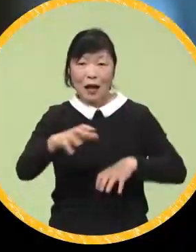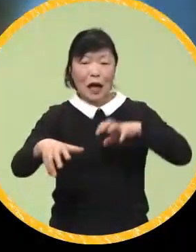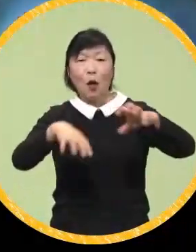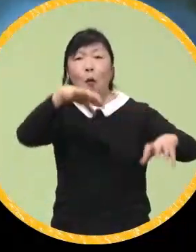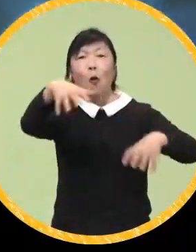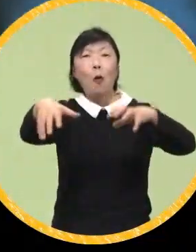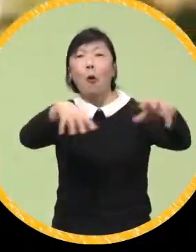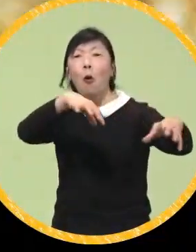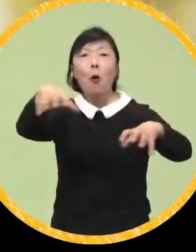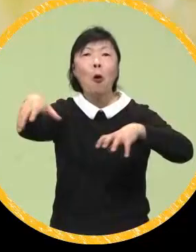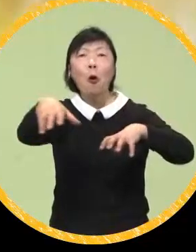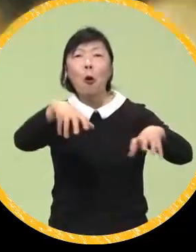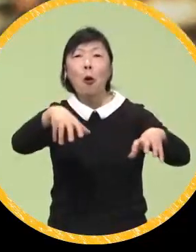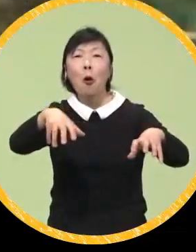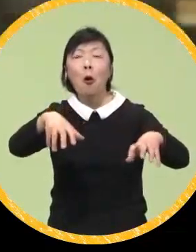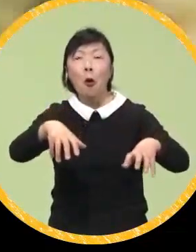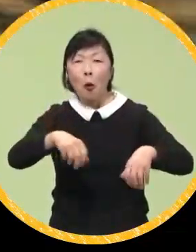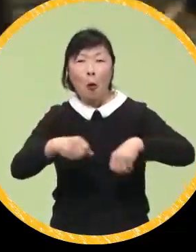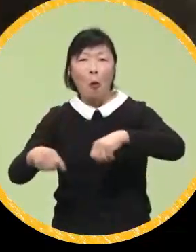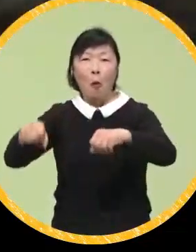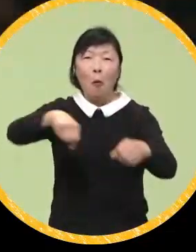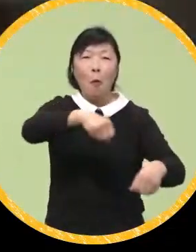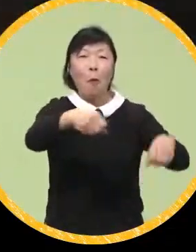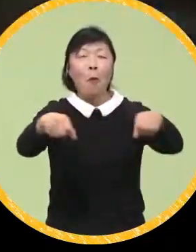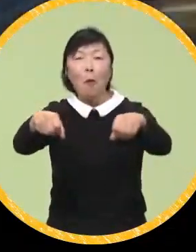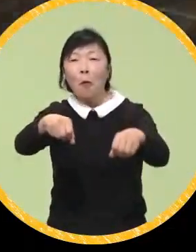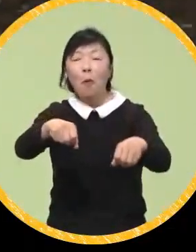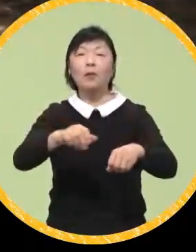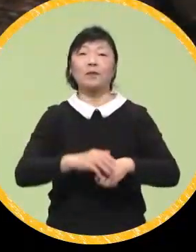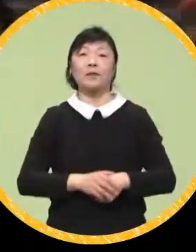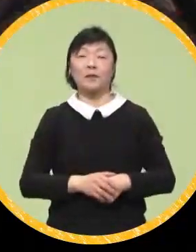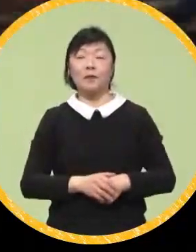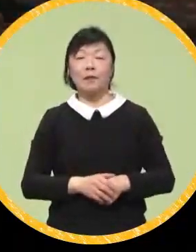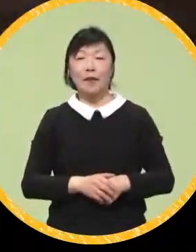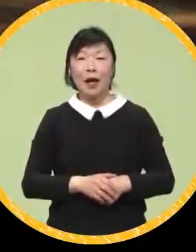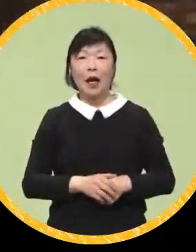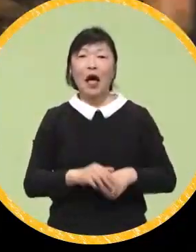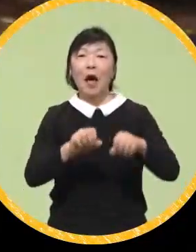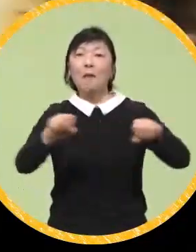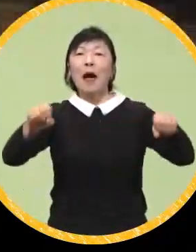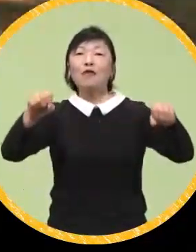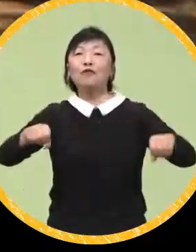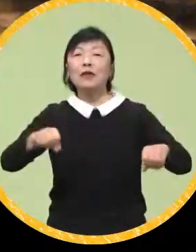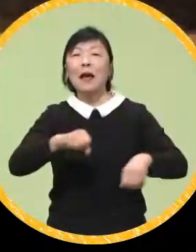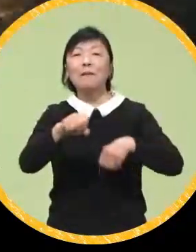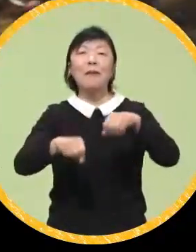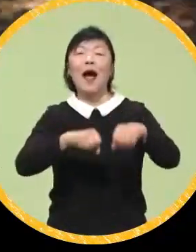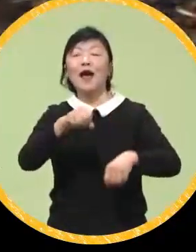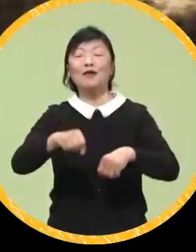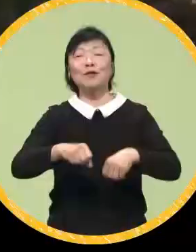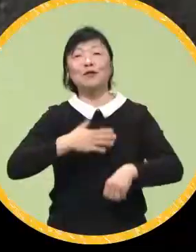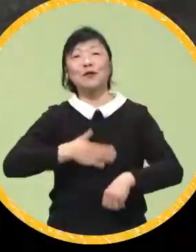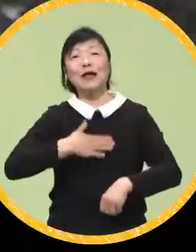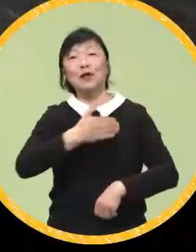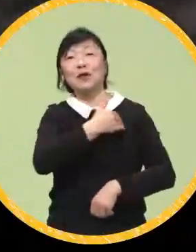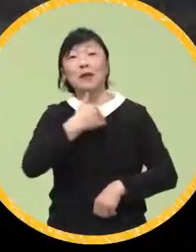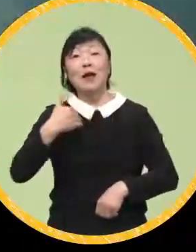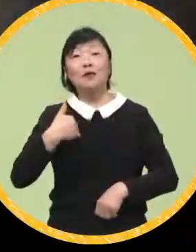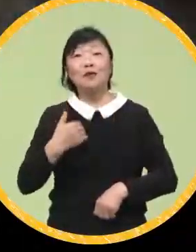者はもちろん上級者も満足する巧みなコース設定でマウンテンバイクの醍醐味を存分に味わえるん